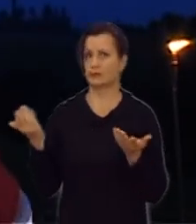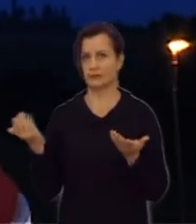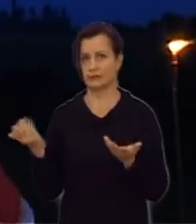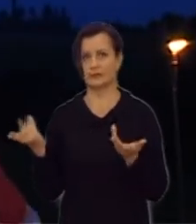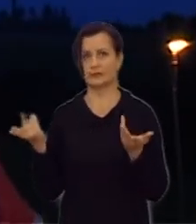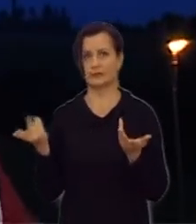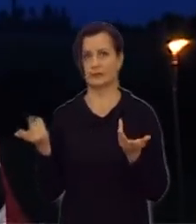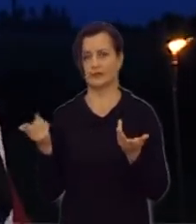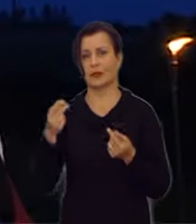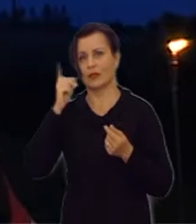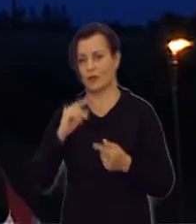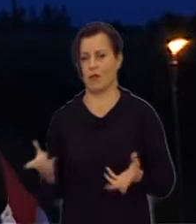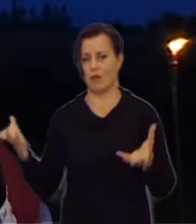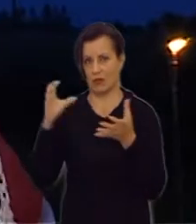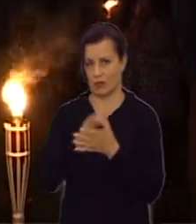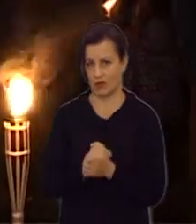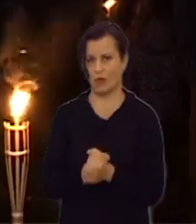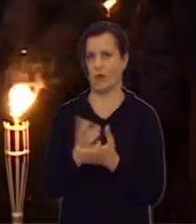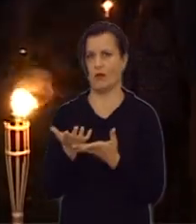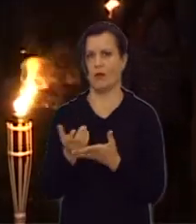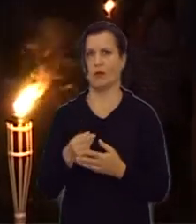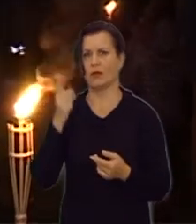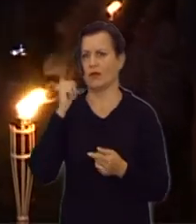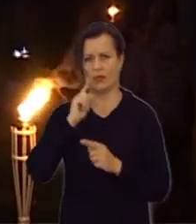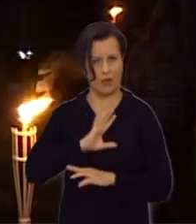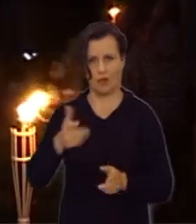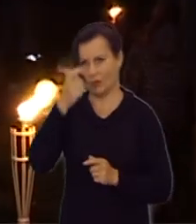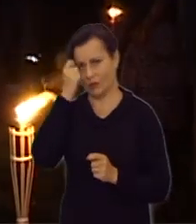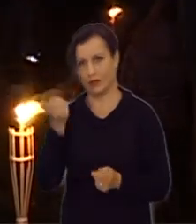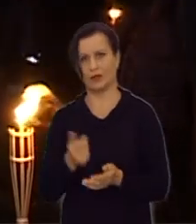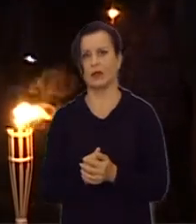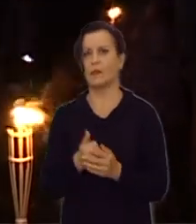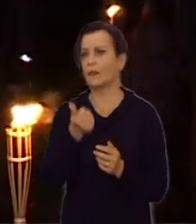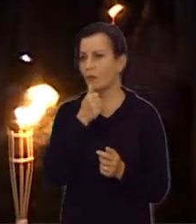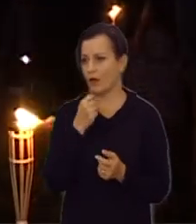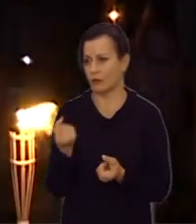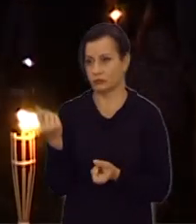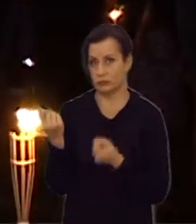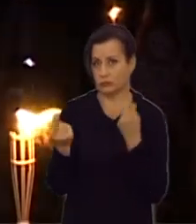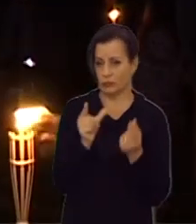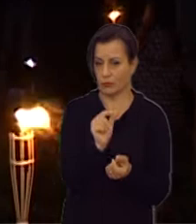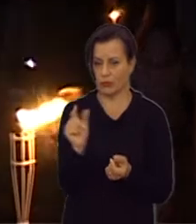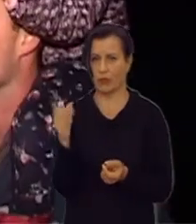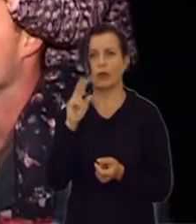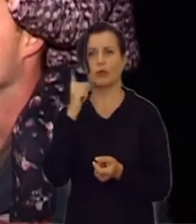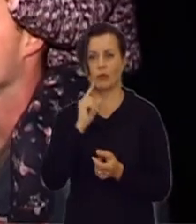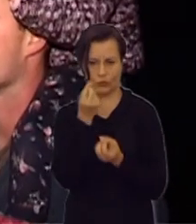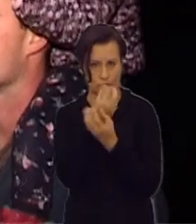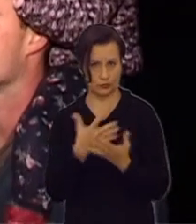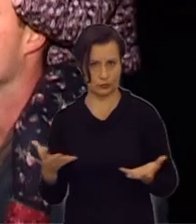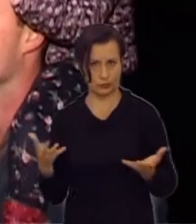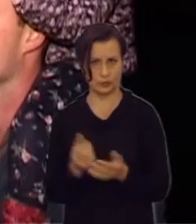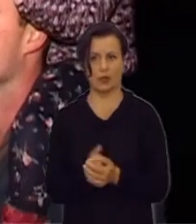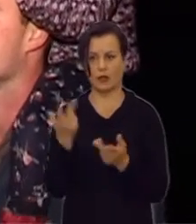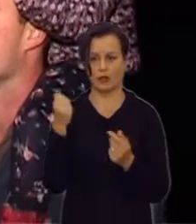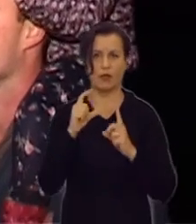ir prisipažinti, kad nori draugauti ir kad nenori pyktis. Pavyzdžiui, gal atsiras poros, kurios norės susipažinti. Tai